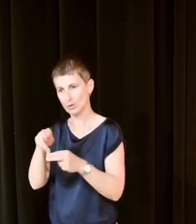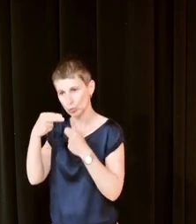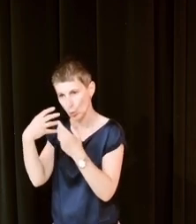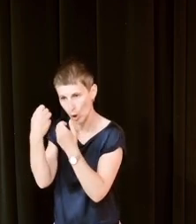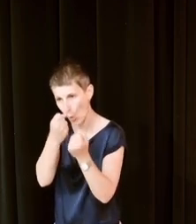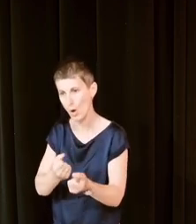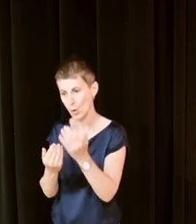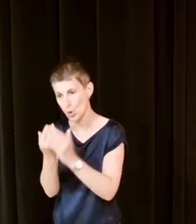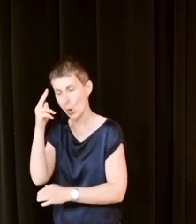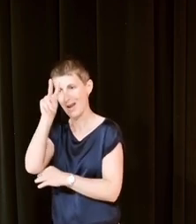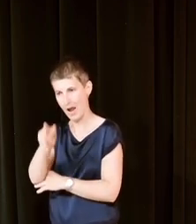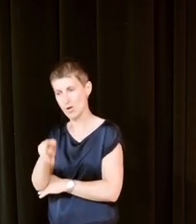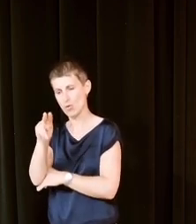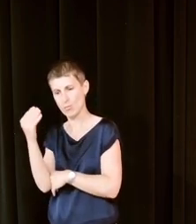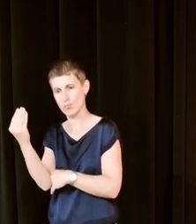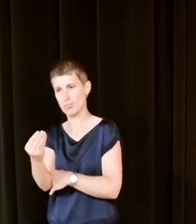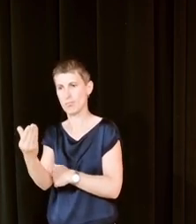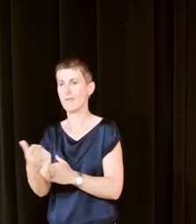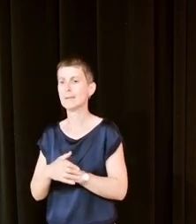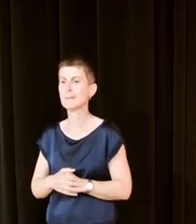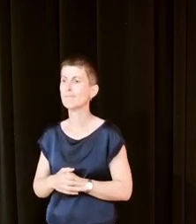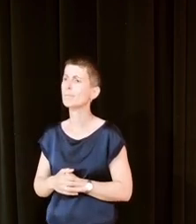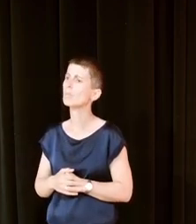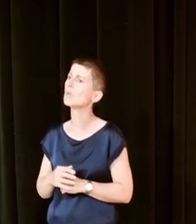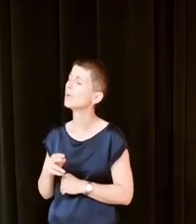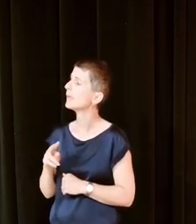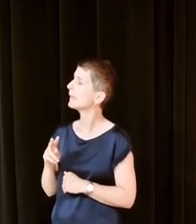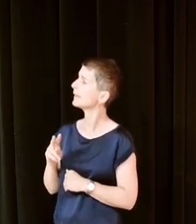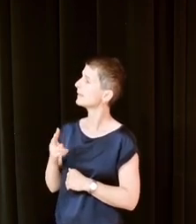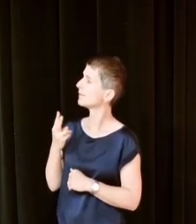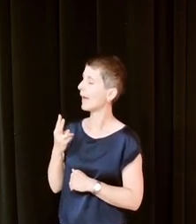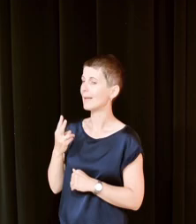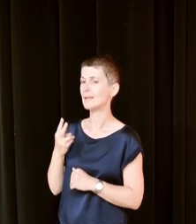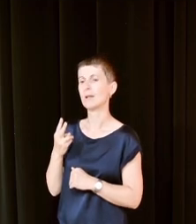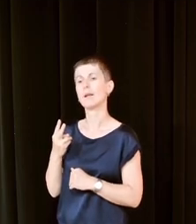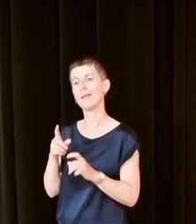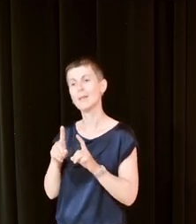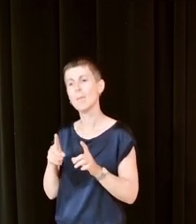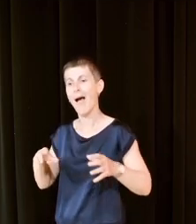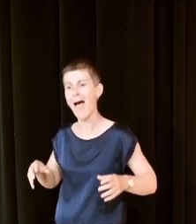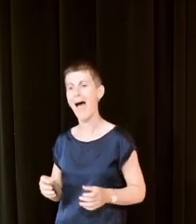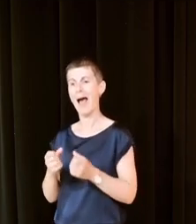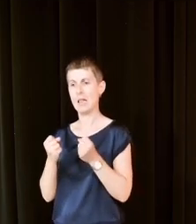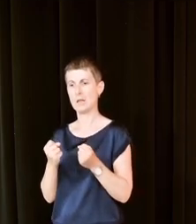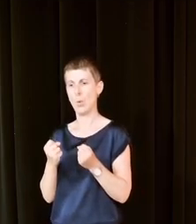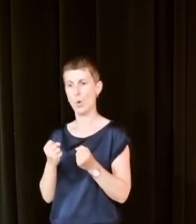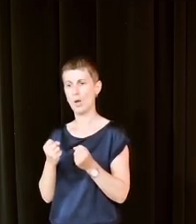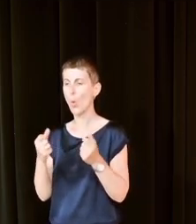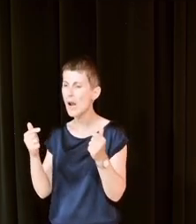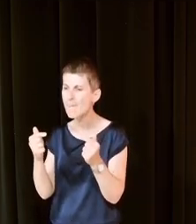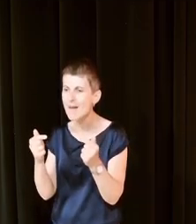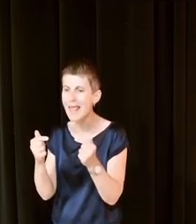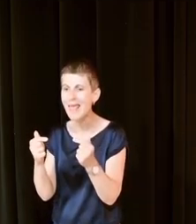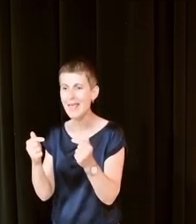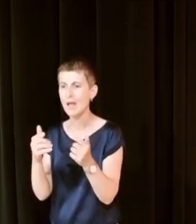neu anschauen? Das zweite war die Maintenance, eben die Erhaltung von, bewahren oder pflegen der